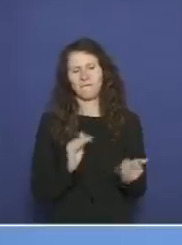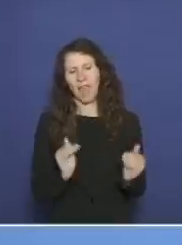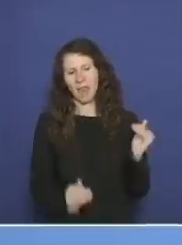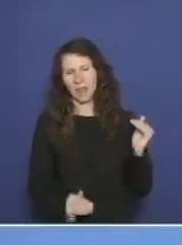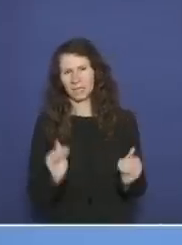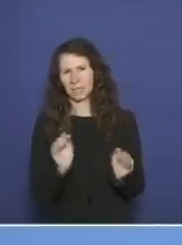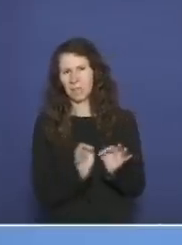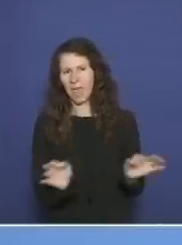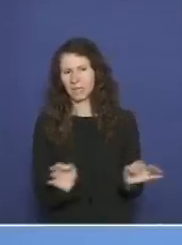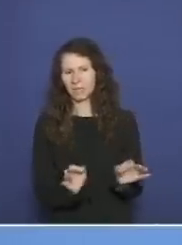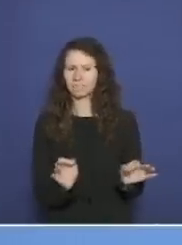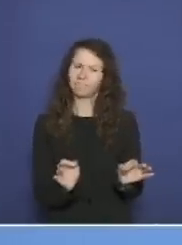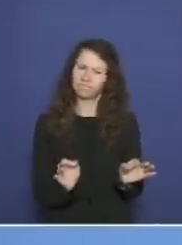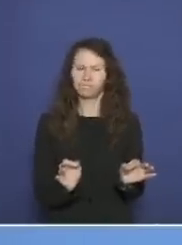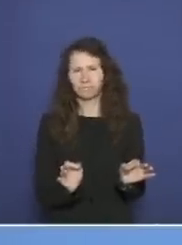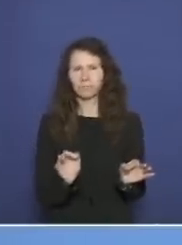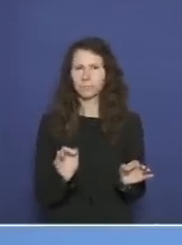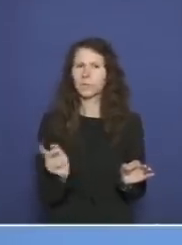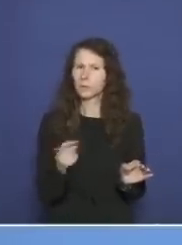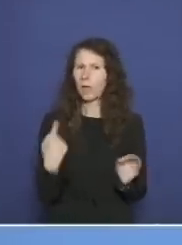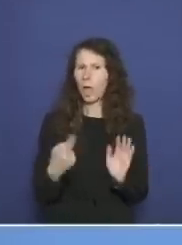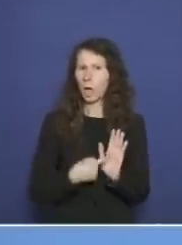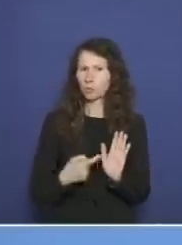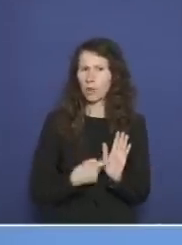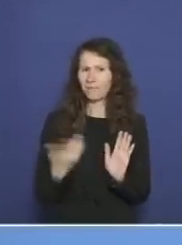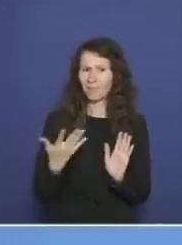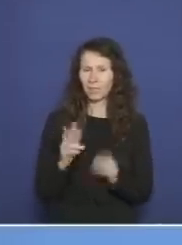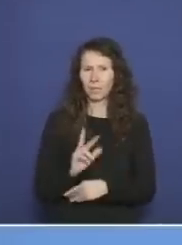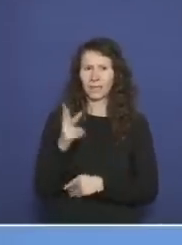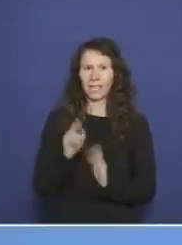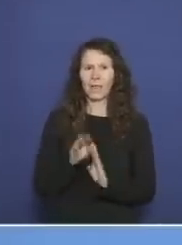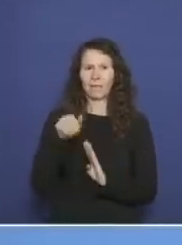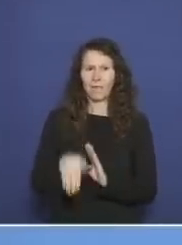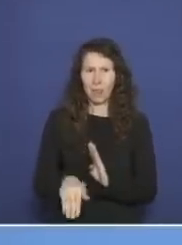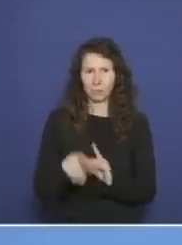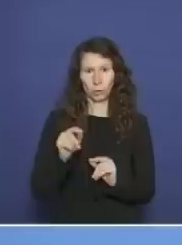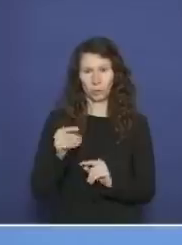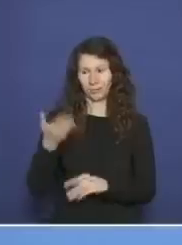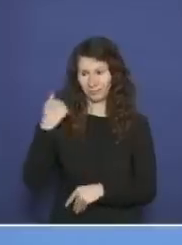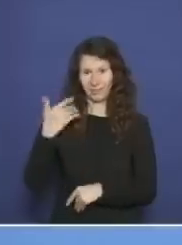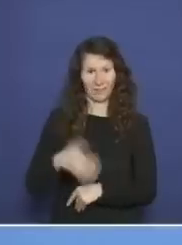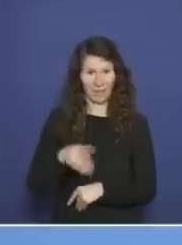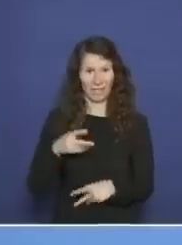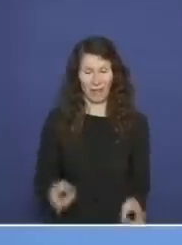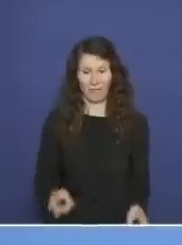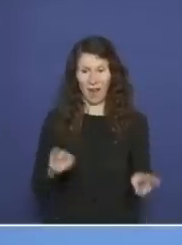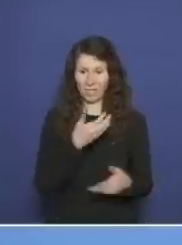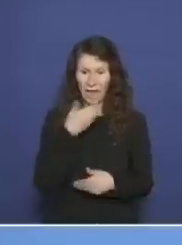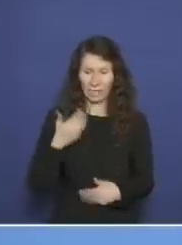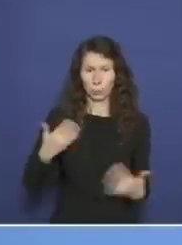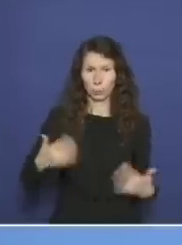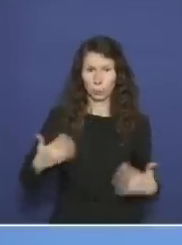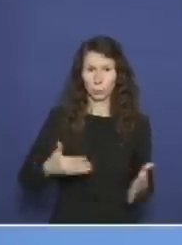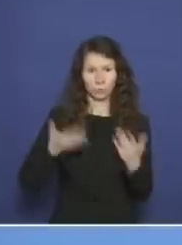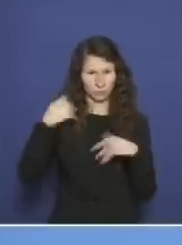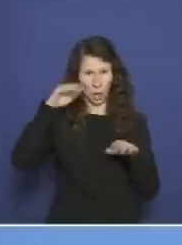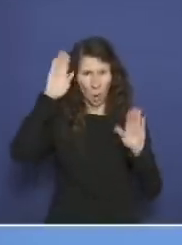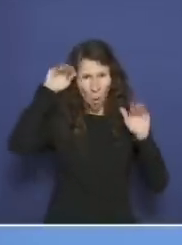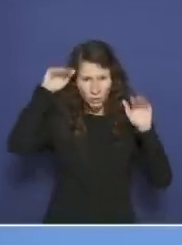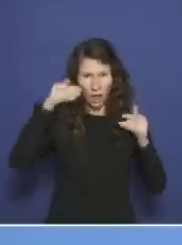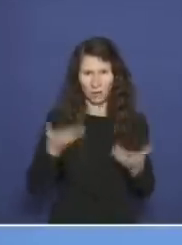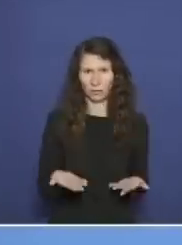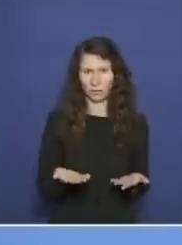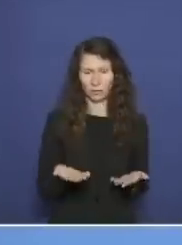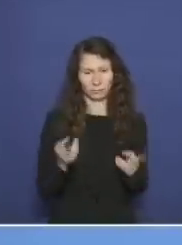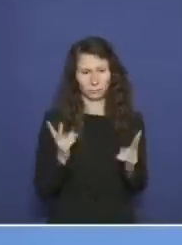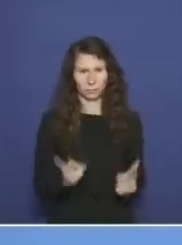unser Argument war, dass das jetzt in der dritten Welle, in der Phase, in der wir waren, nach Ostern in der Sachlage wie in der